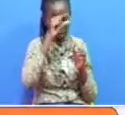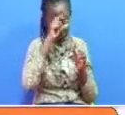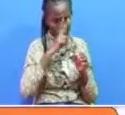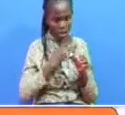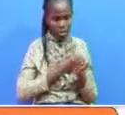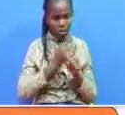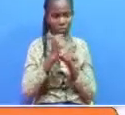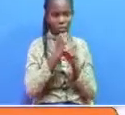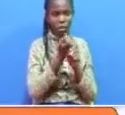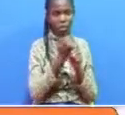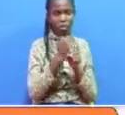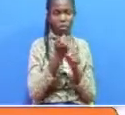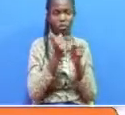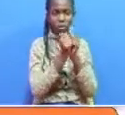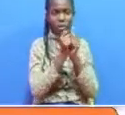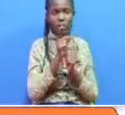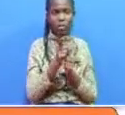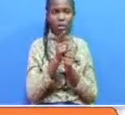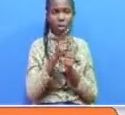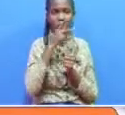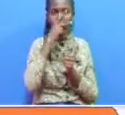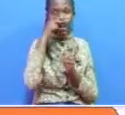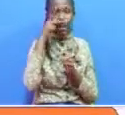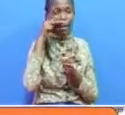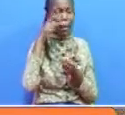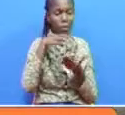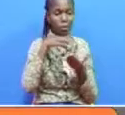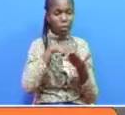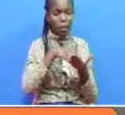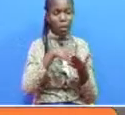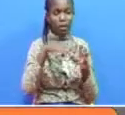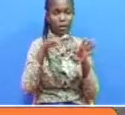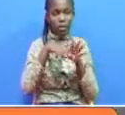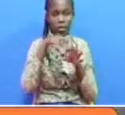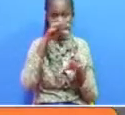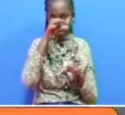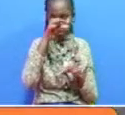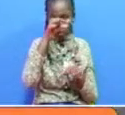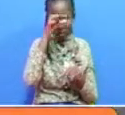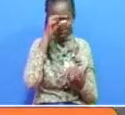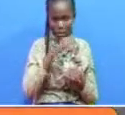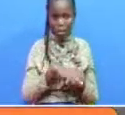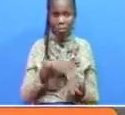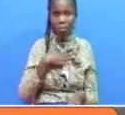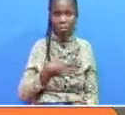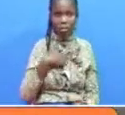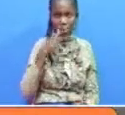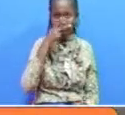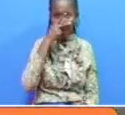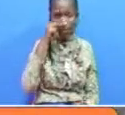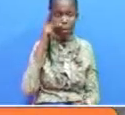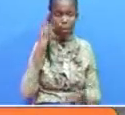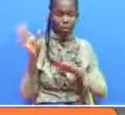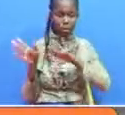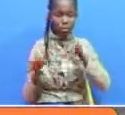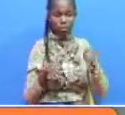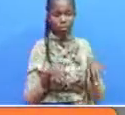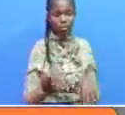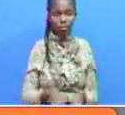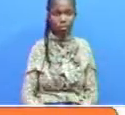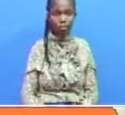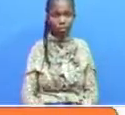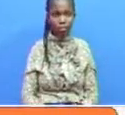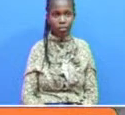na nyinyi, Kalonzo atakuwa na nafasi kwa hiyo serikali. Please leave Kalonzo alone.